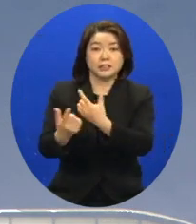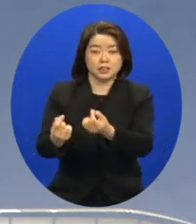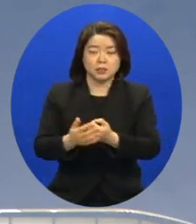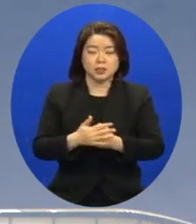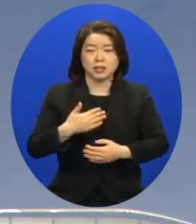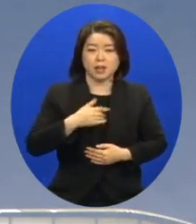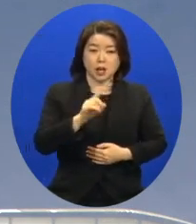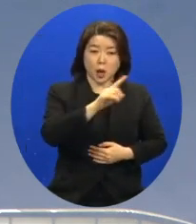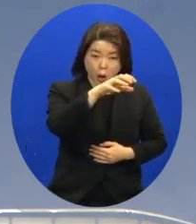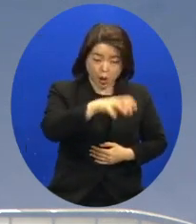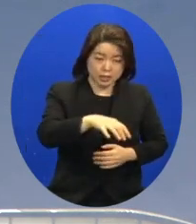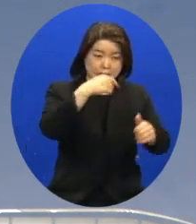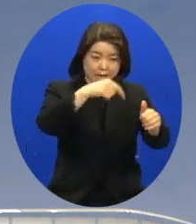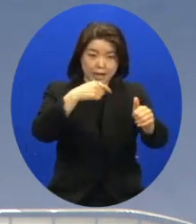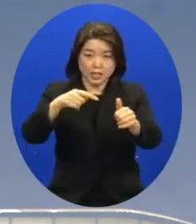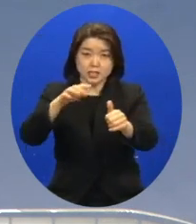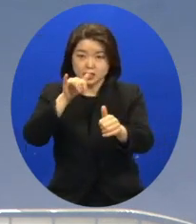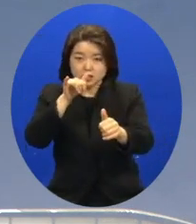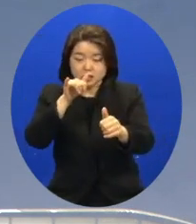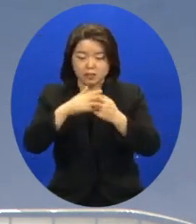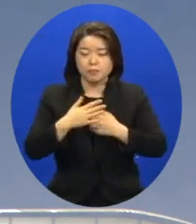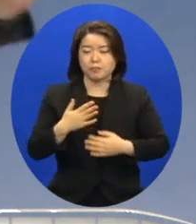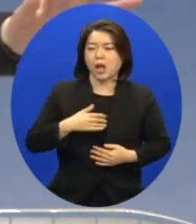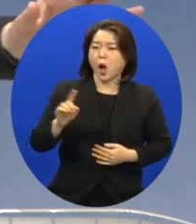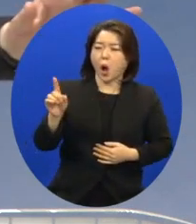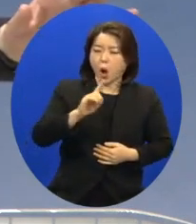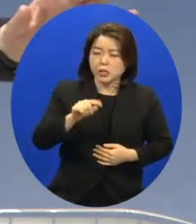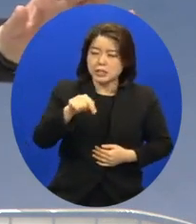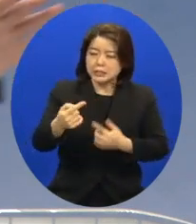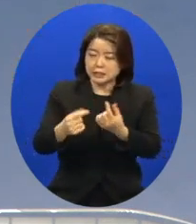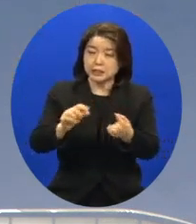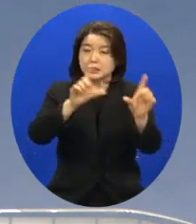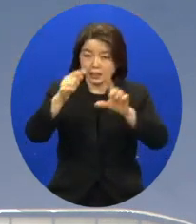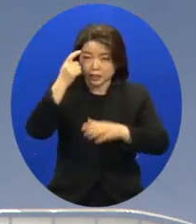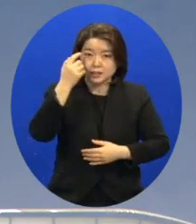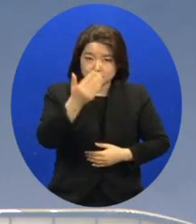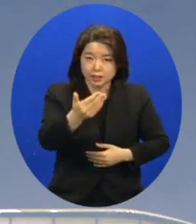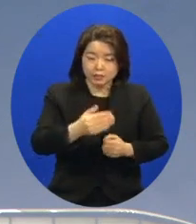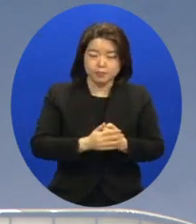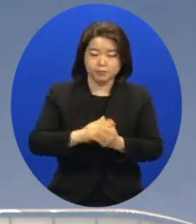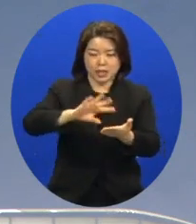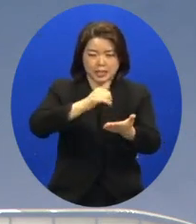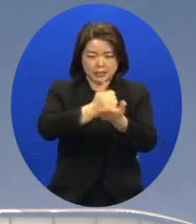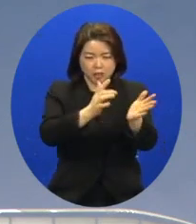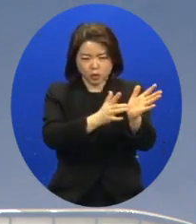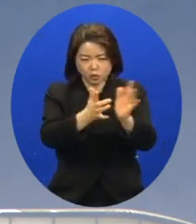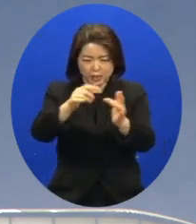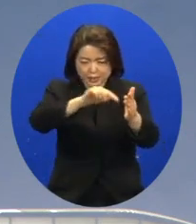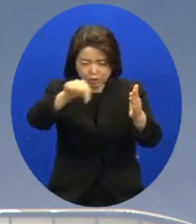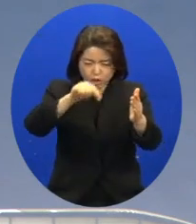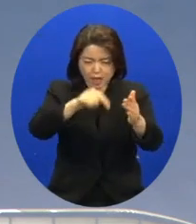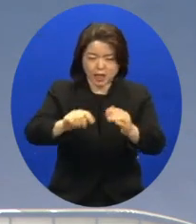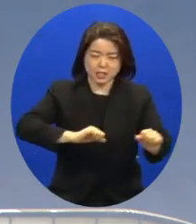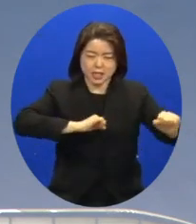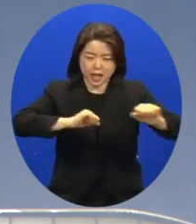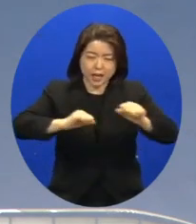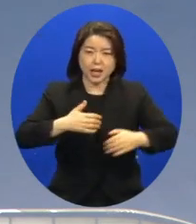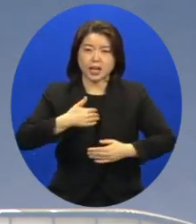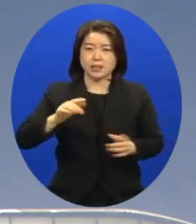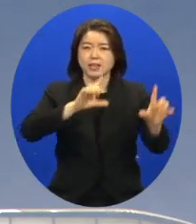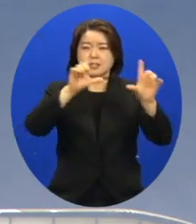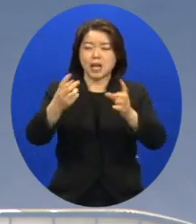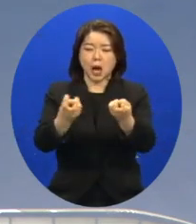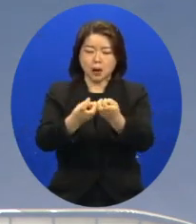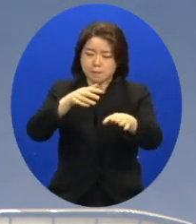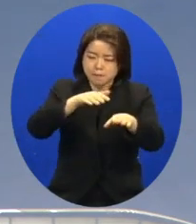어디서나 가르쳤지 않습니까? 내가 어디서나 그렇게 살지 않았습니까? 그리스도 예수 안에서 행하는 나의 생활